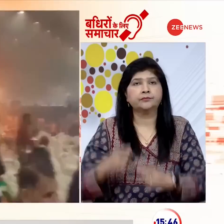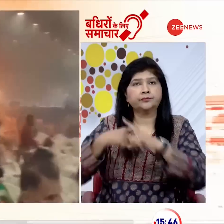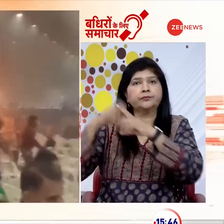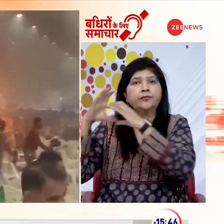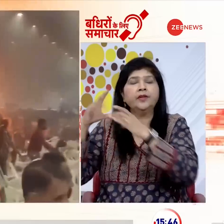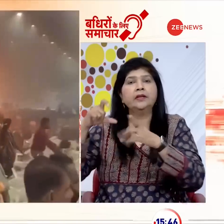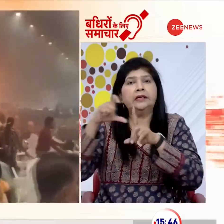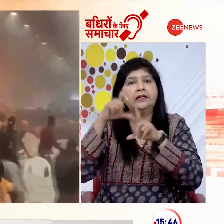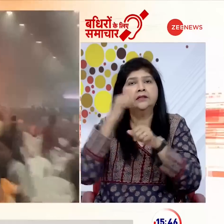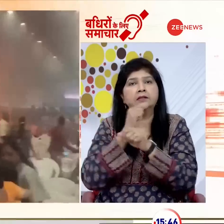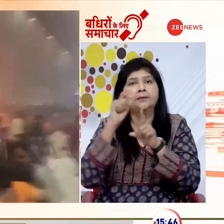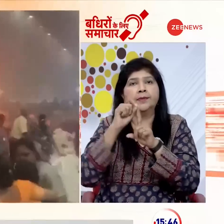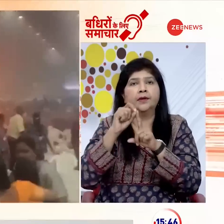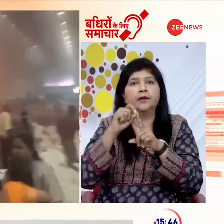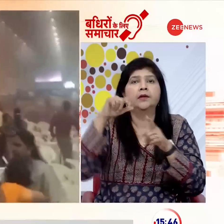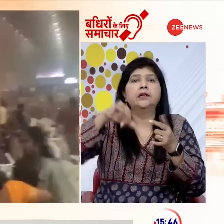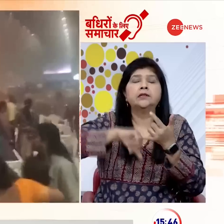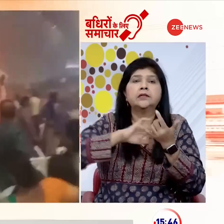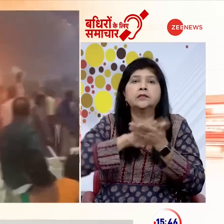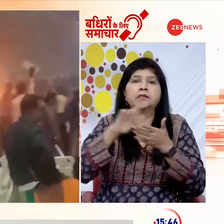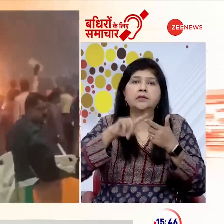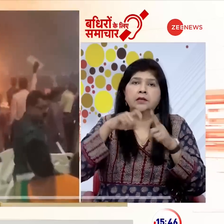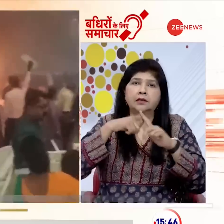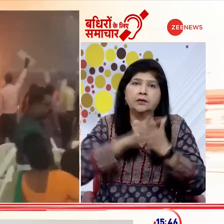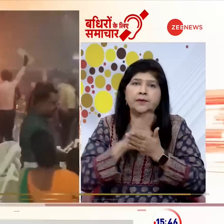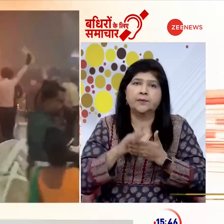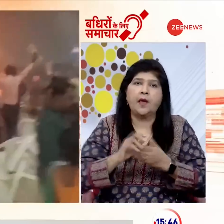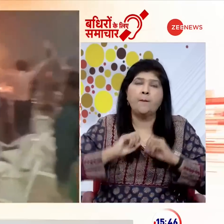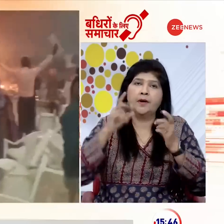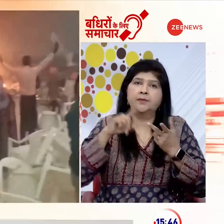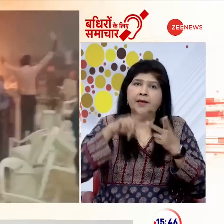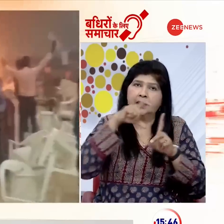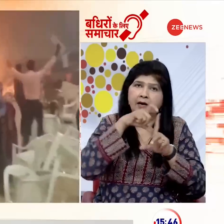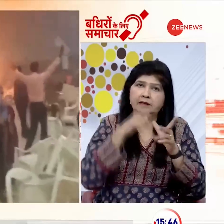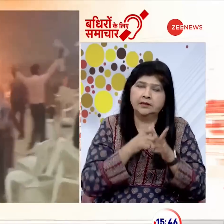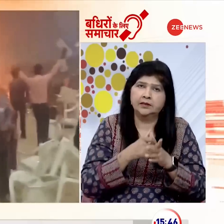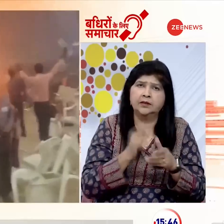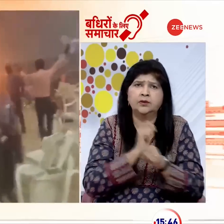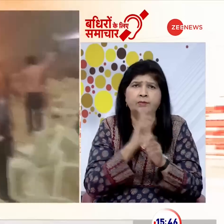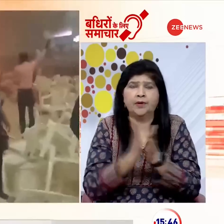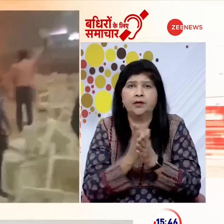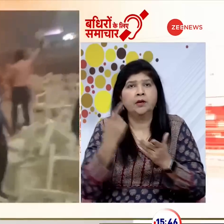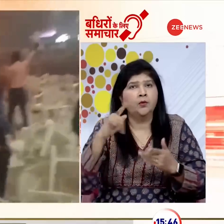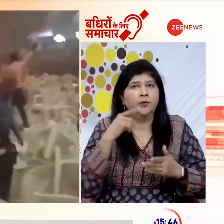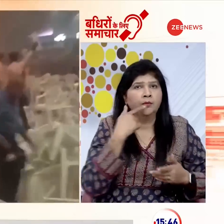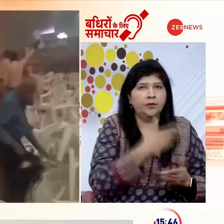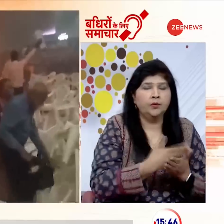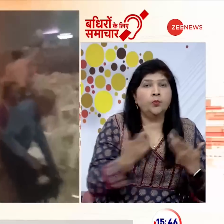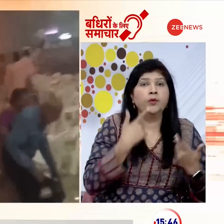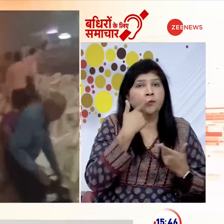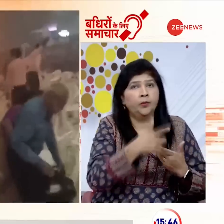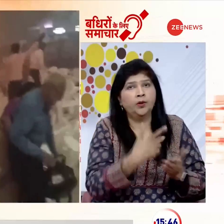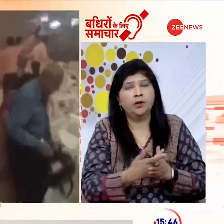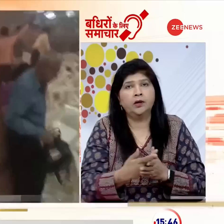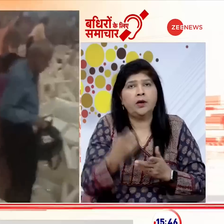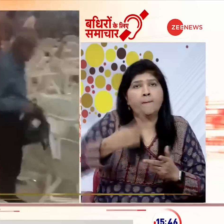केरल के डीजीपी डॉक्टर शेख दरवेश ने ब्लास्ट में आईईडी के इस्तेमाल की पुष्टि की है। उन्होंने